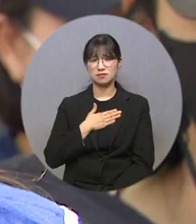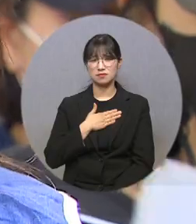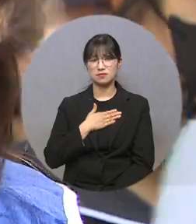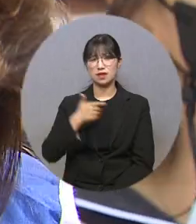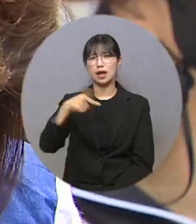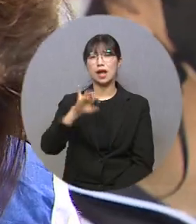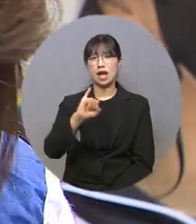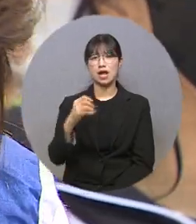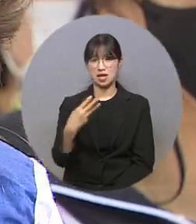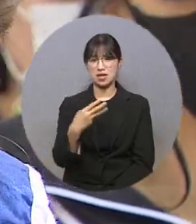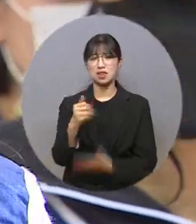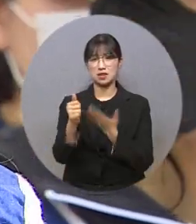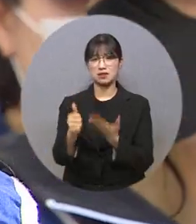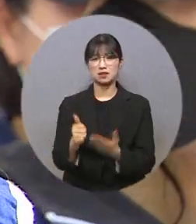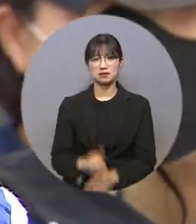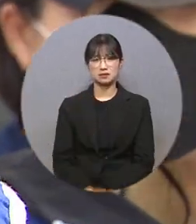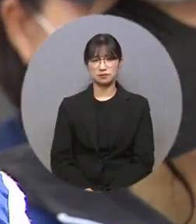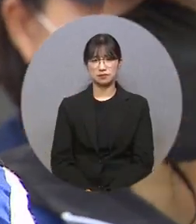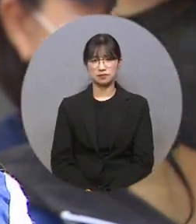강일아